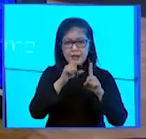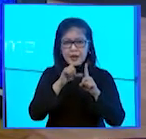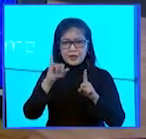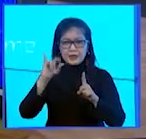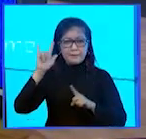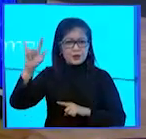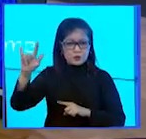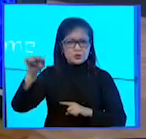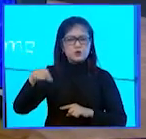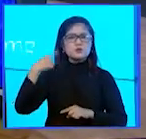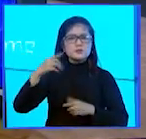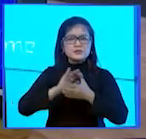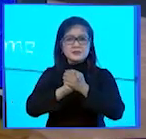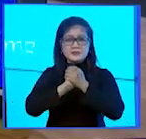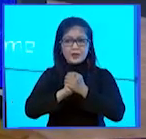Salam sehat selalu